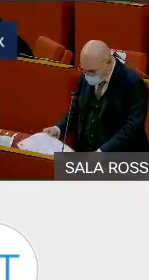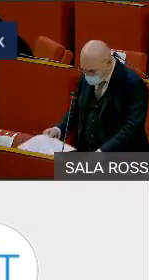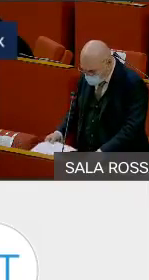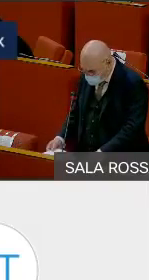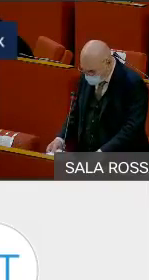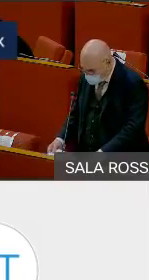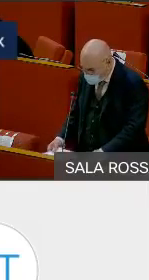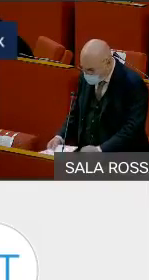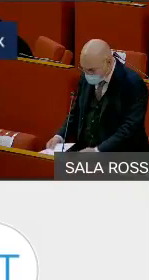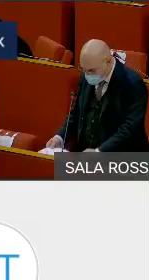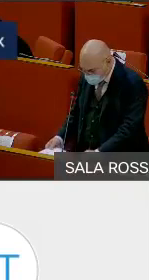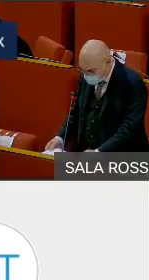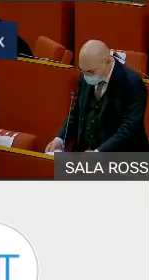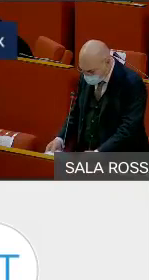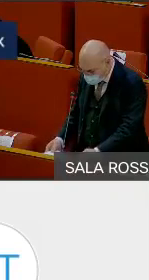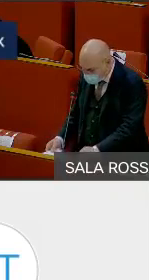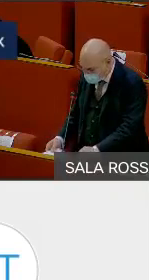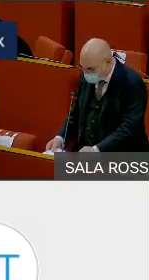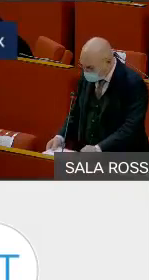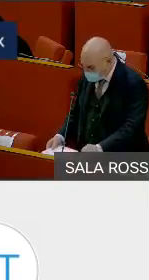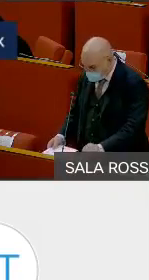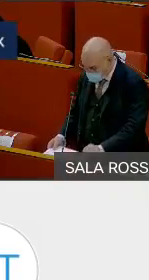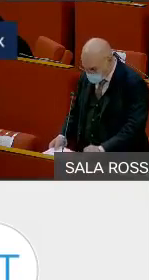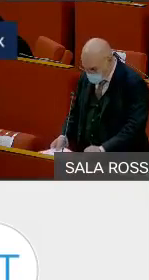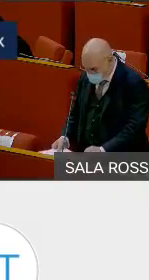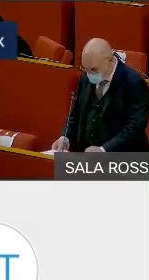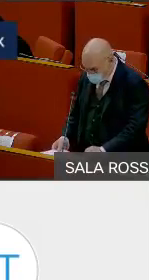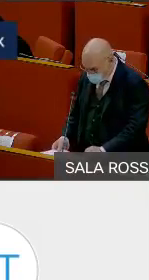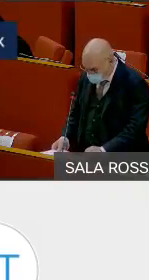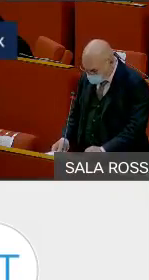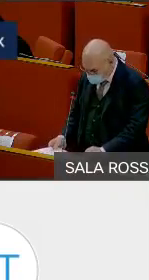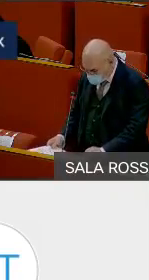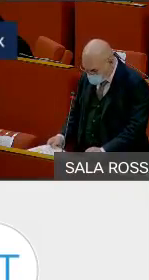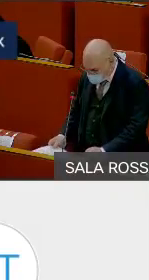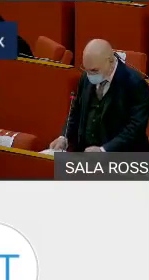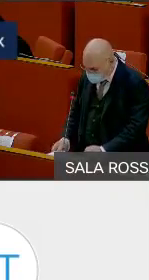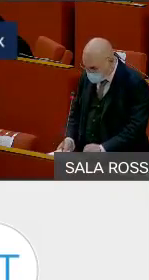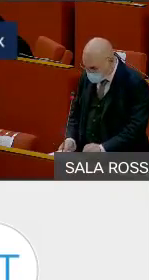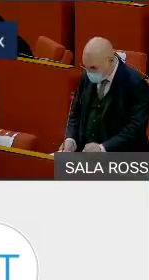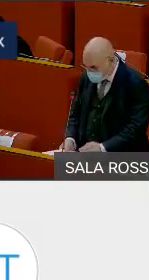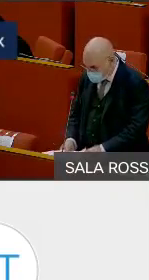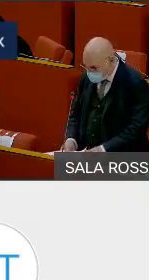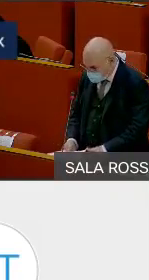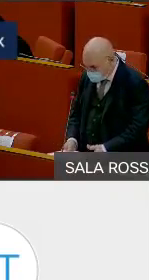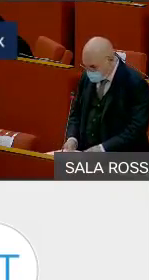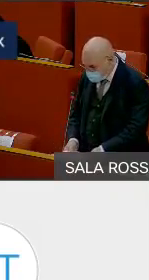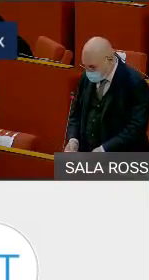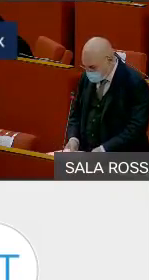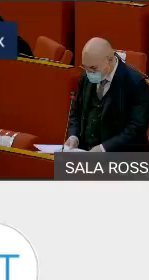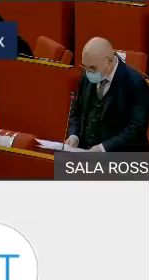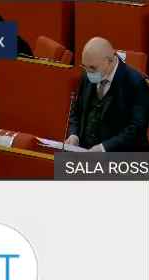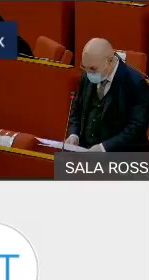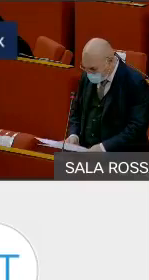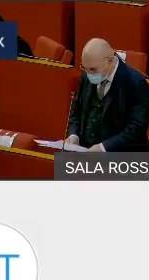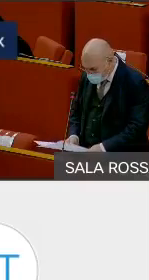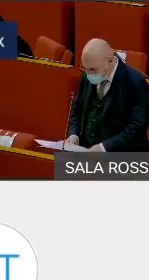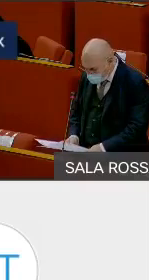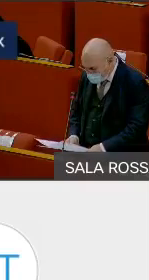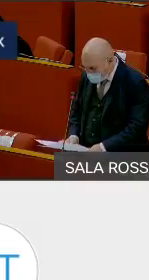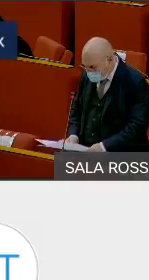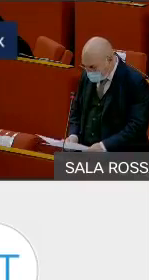29 e il 230 sono in punti diversi della delibera in